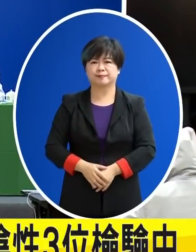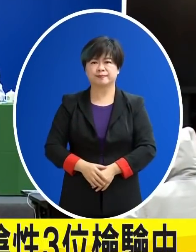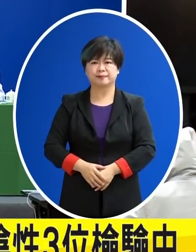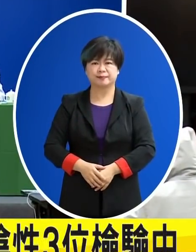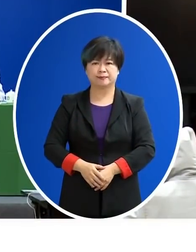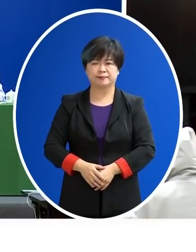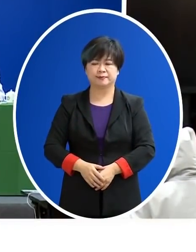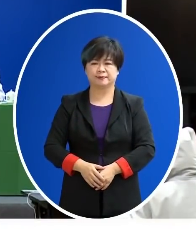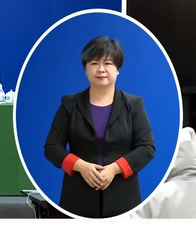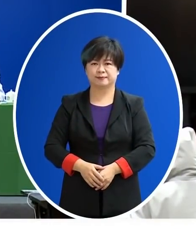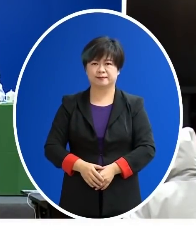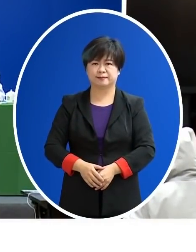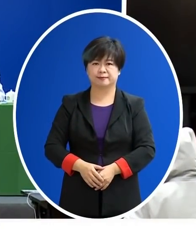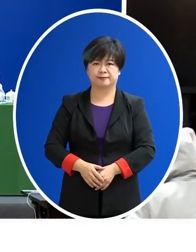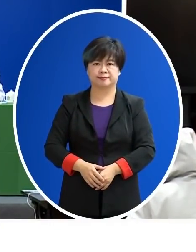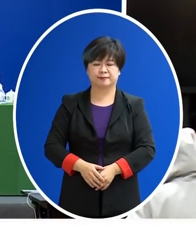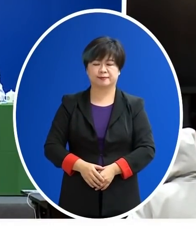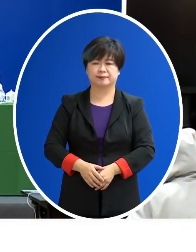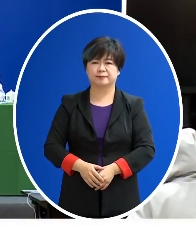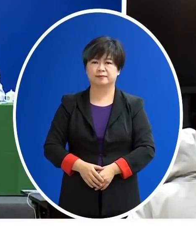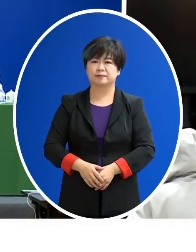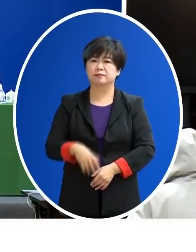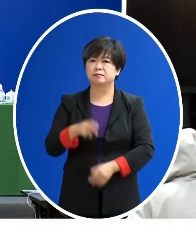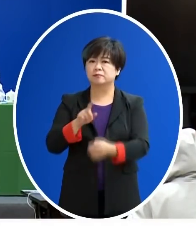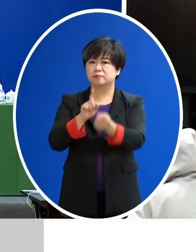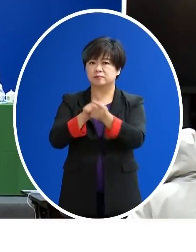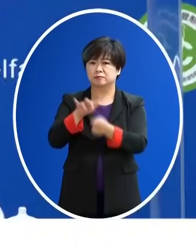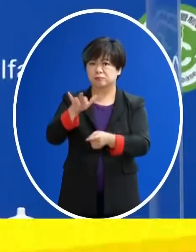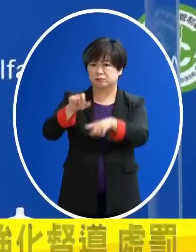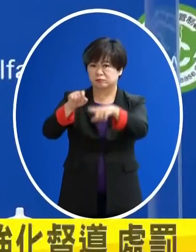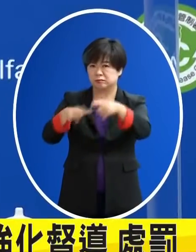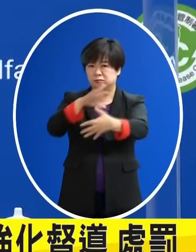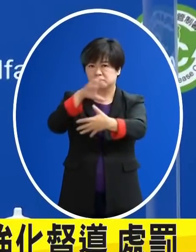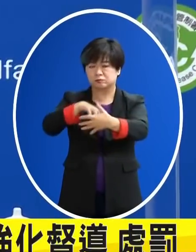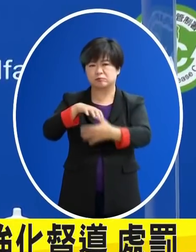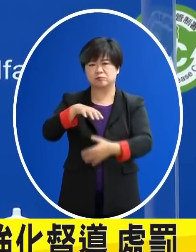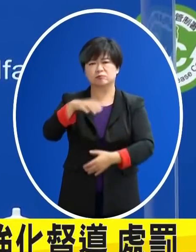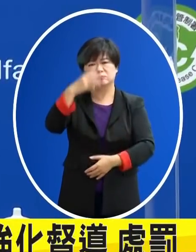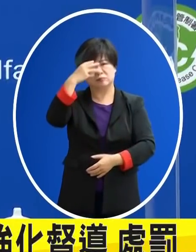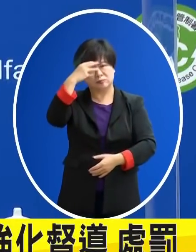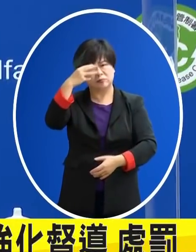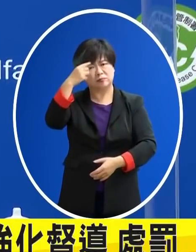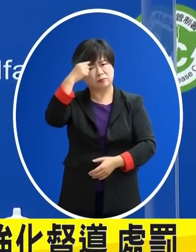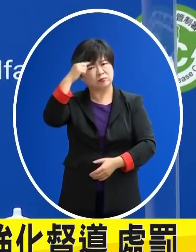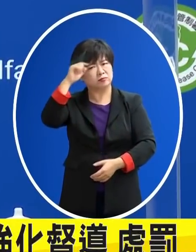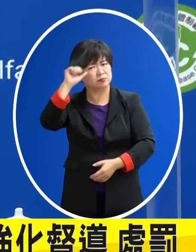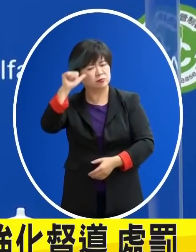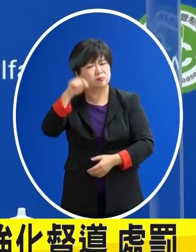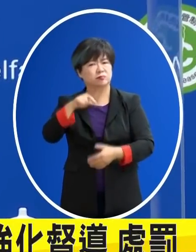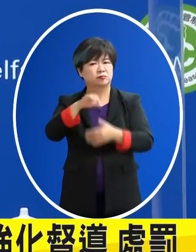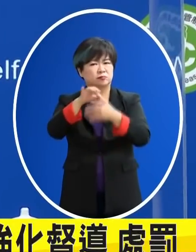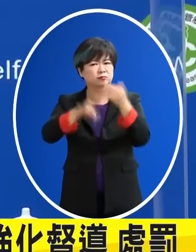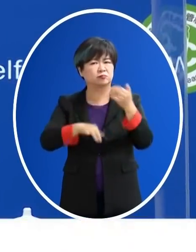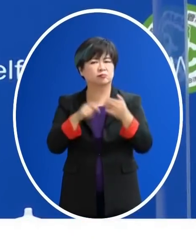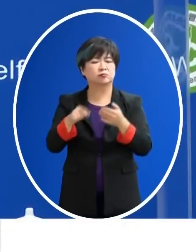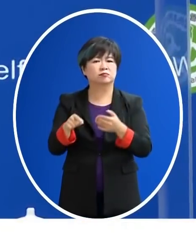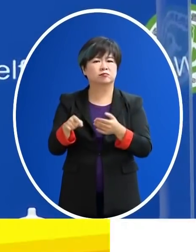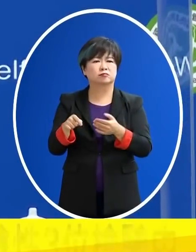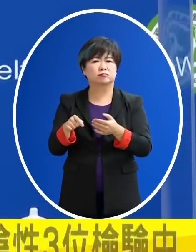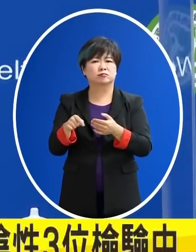好，那在于对于航空公司里面，我们这个3天5天的规定，其实它的一个利润的基